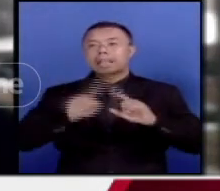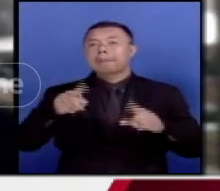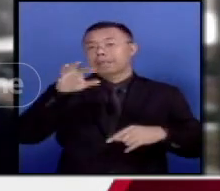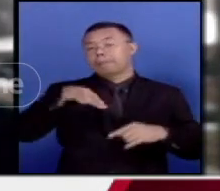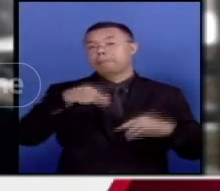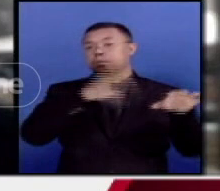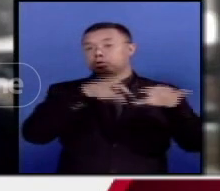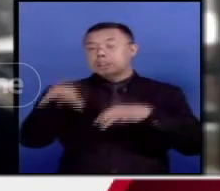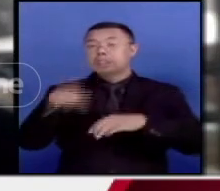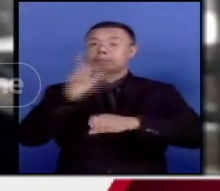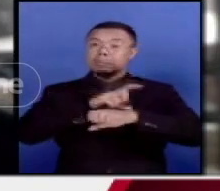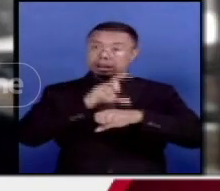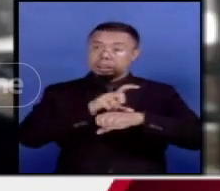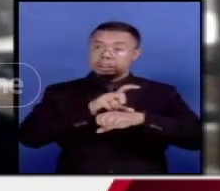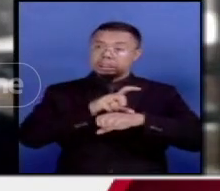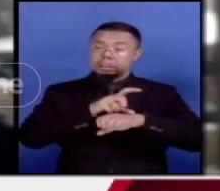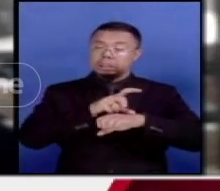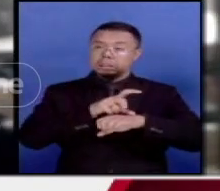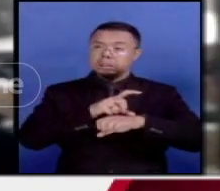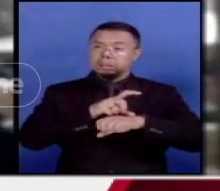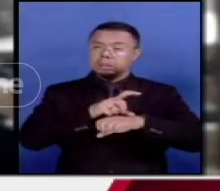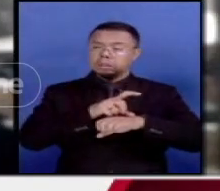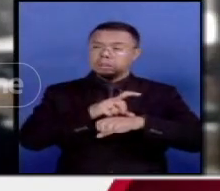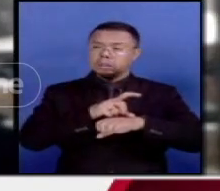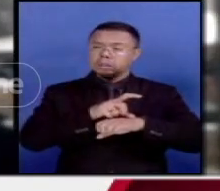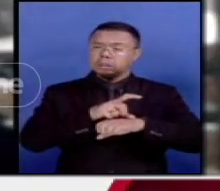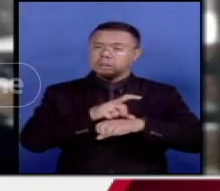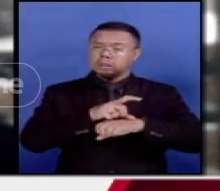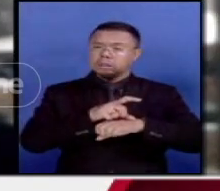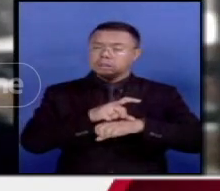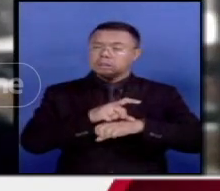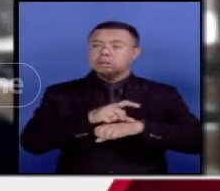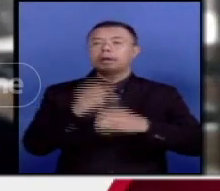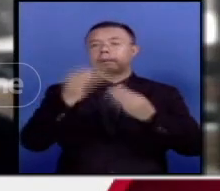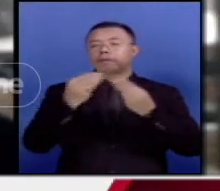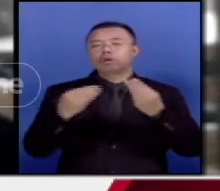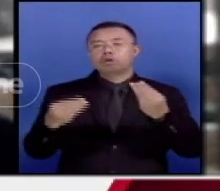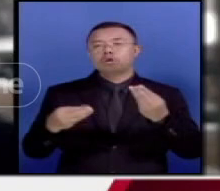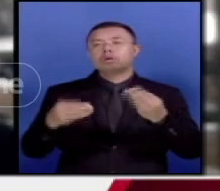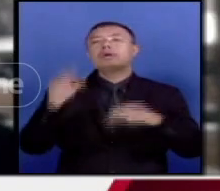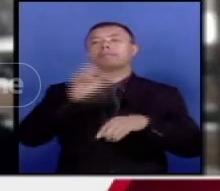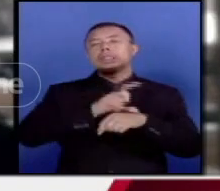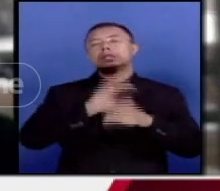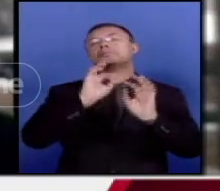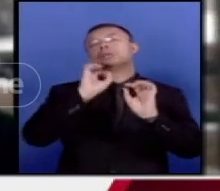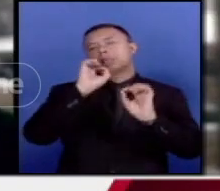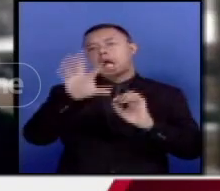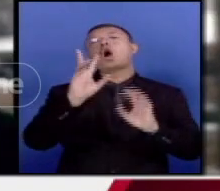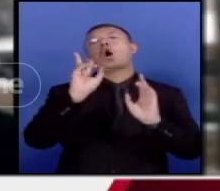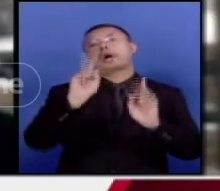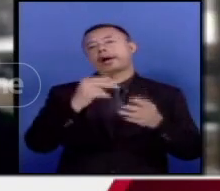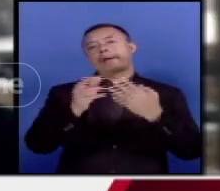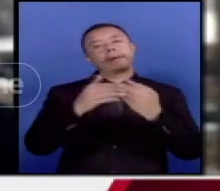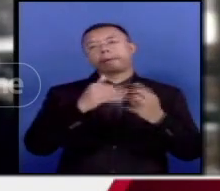sini terdekat adalah sebuah masjid tempat ibadah tepatnya Masjid Jami Al Jihad maka pengurus Masjid merelakan untuk lantai satunya digunakan untuk